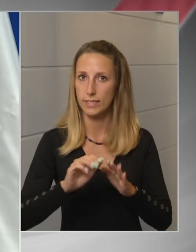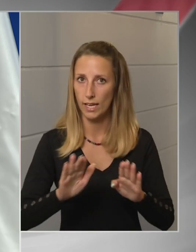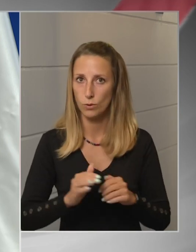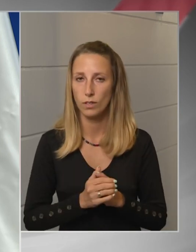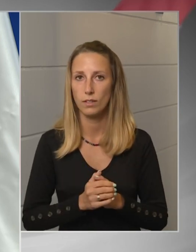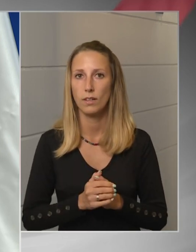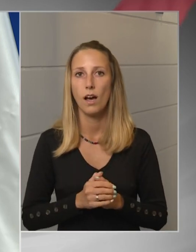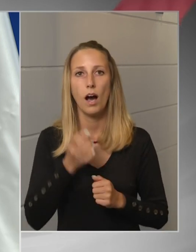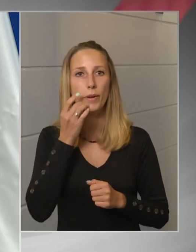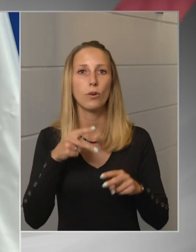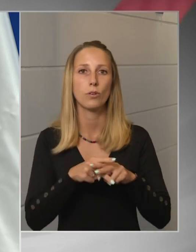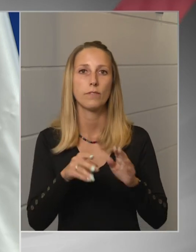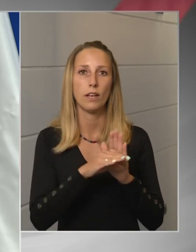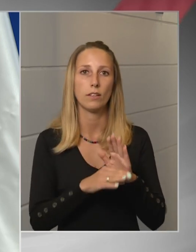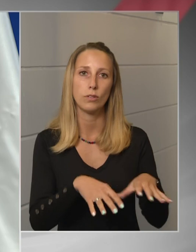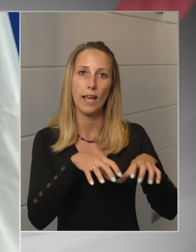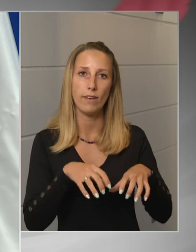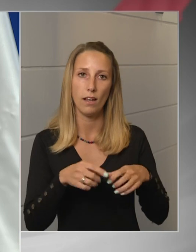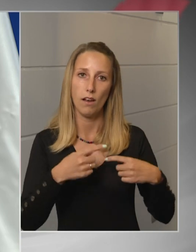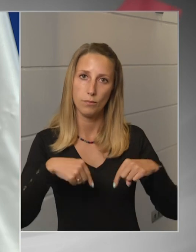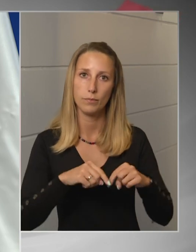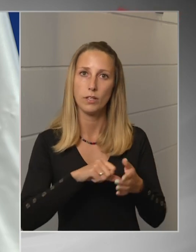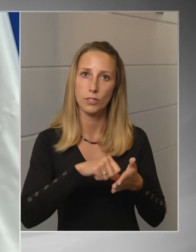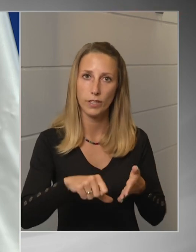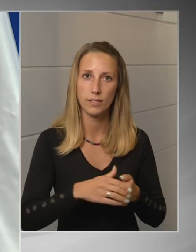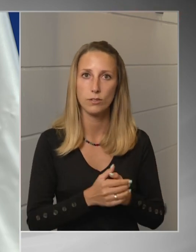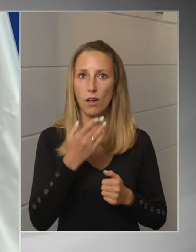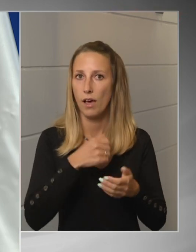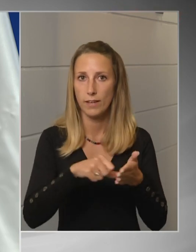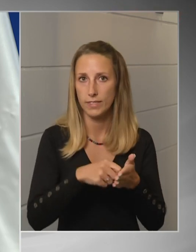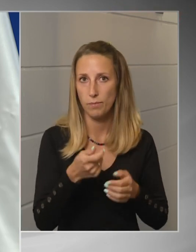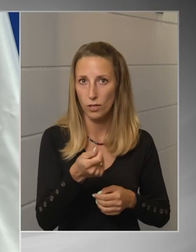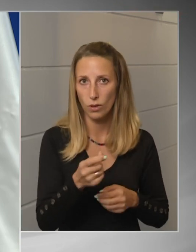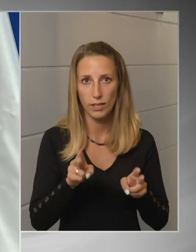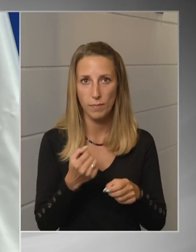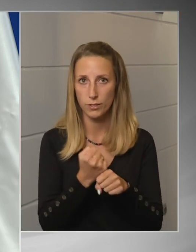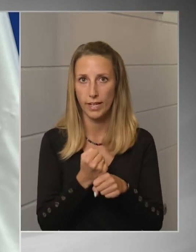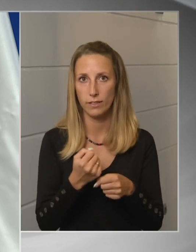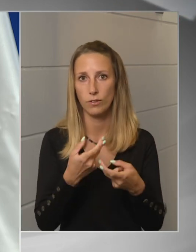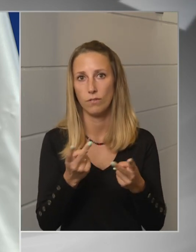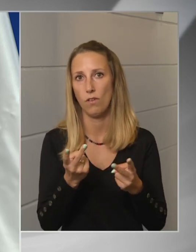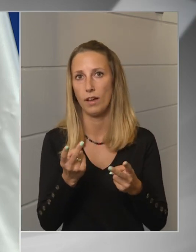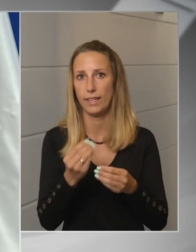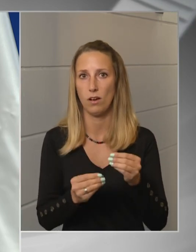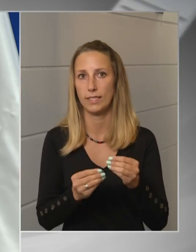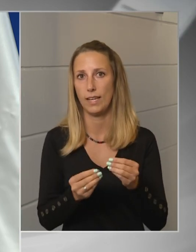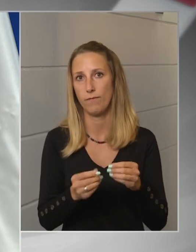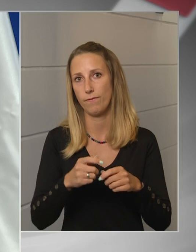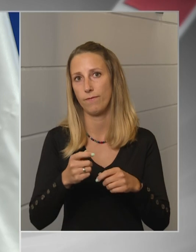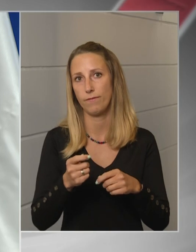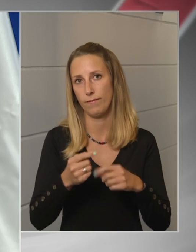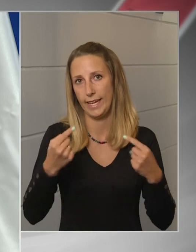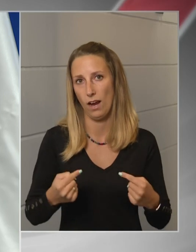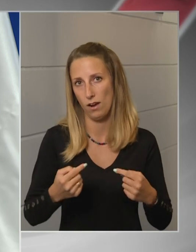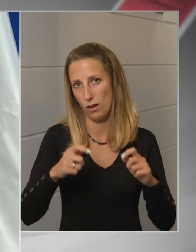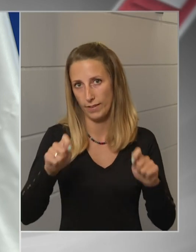Amikor közfeladatot vállalt, azt is finanszírozunk. Ha ő nem fizet be adókat, azt nem lehet csinálni, hogy valakin azért nem hajtom végre az adót,